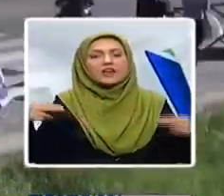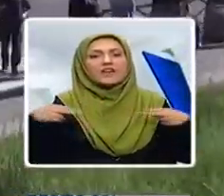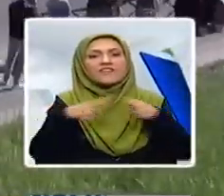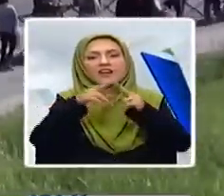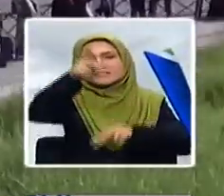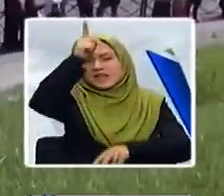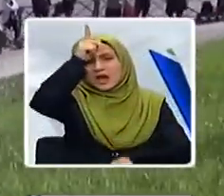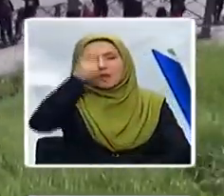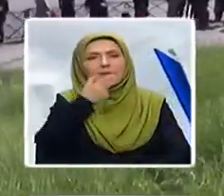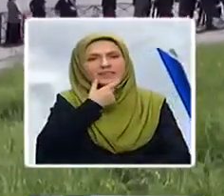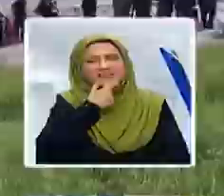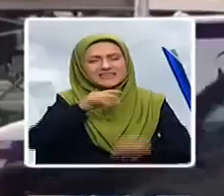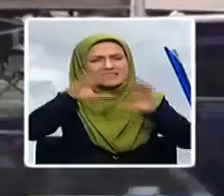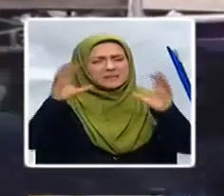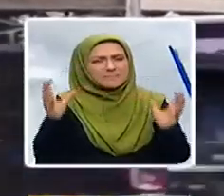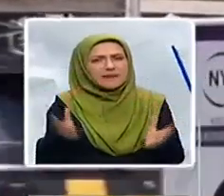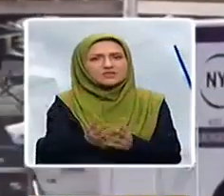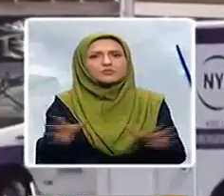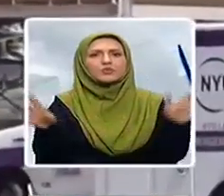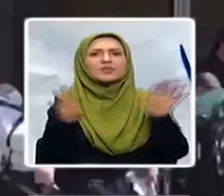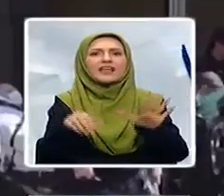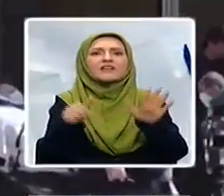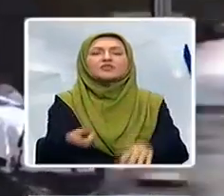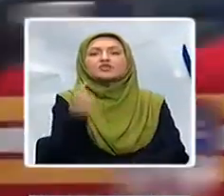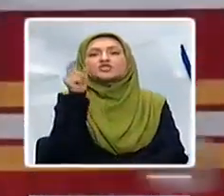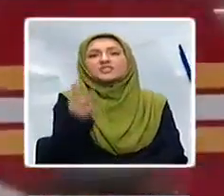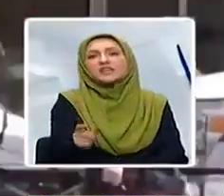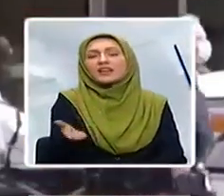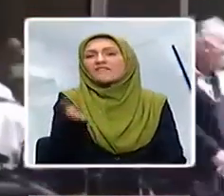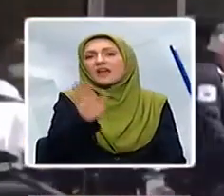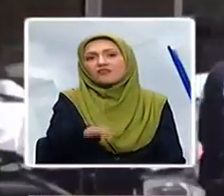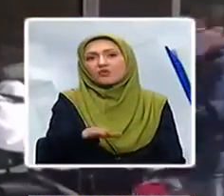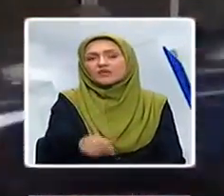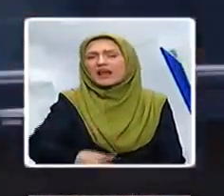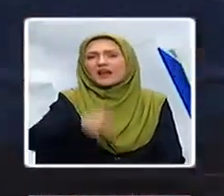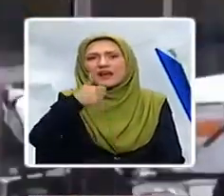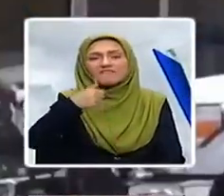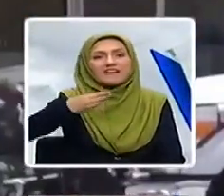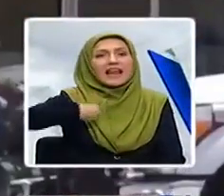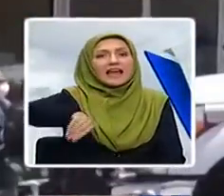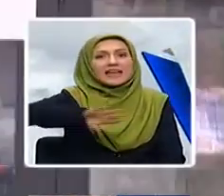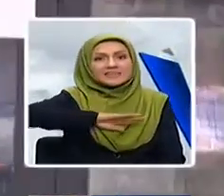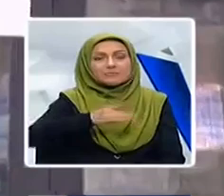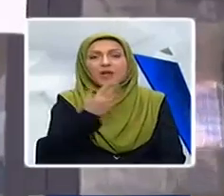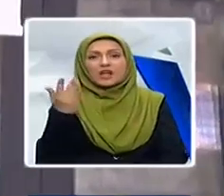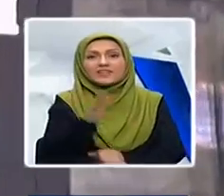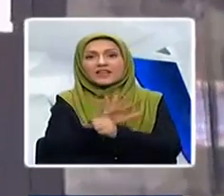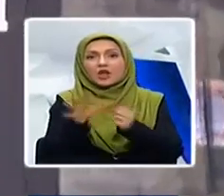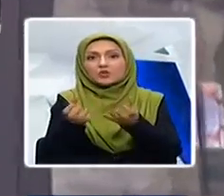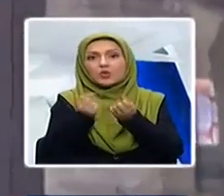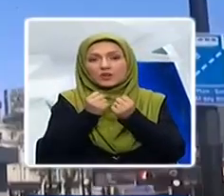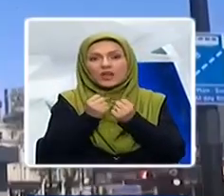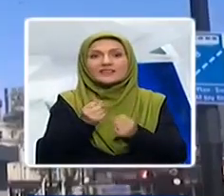انگلیس جمعاً بیش از 96,000 نفر فوت کردند که از این بین اسپانیا رکورددار تعداد مبتلایان و